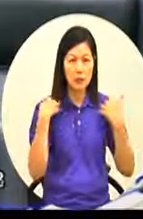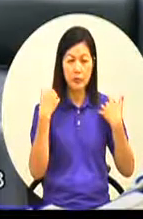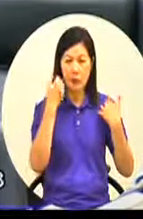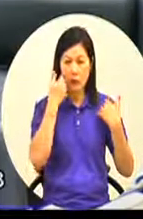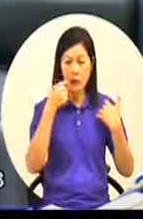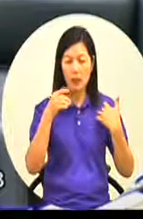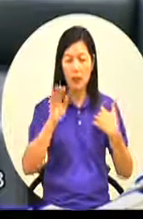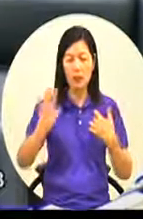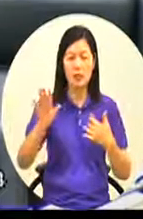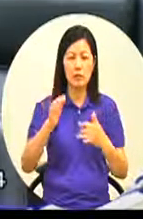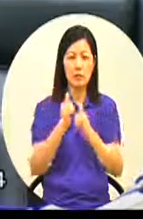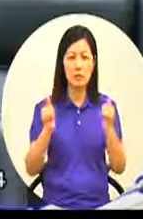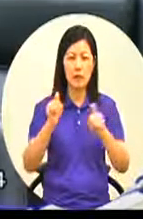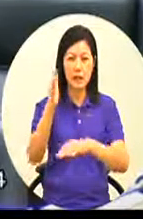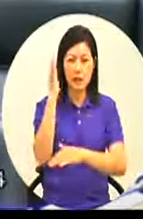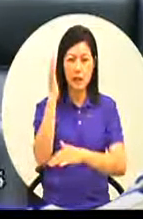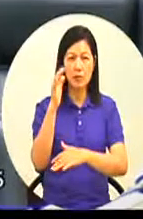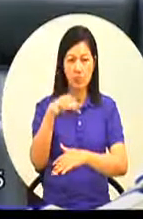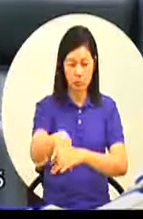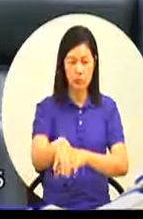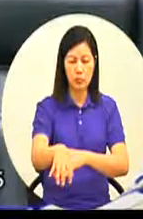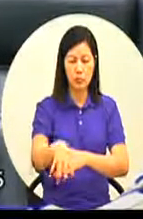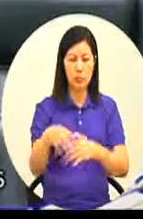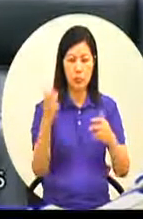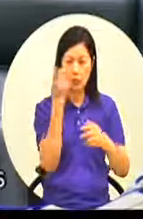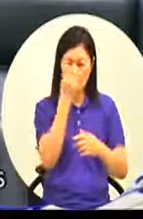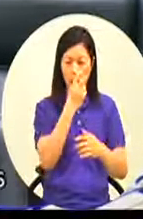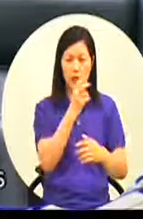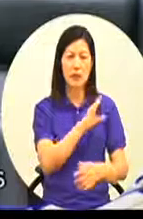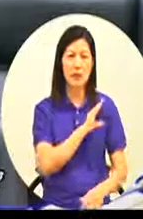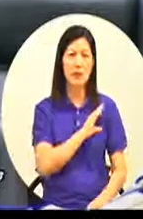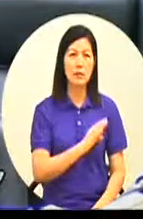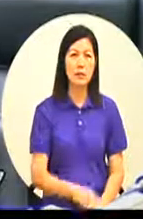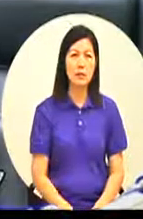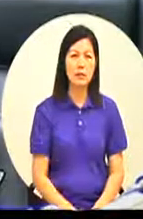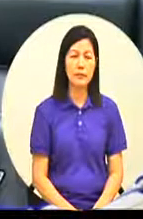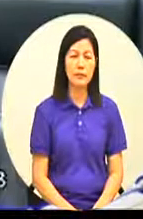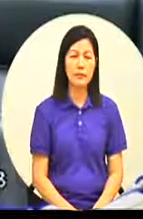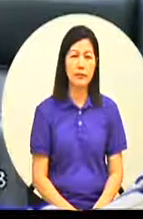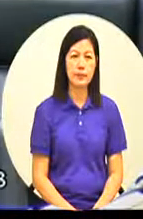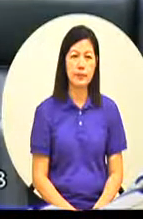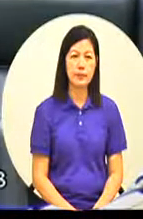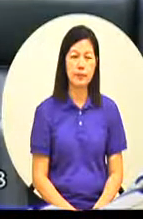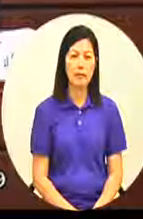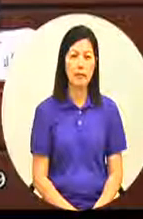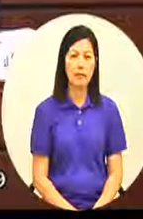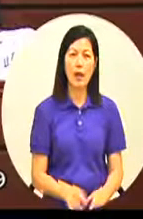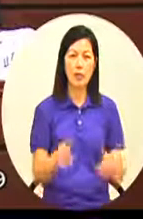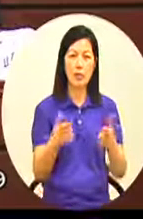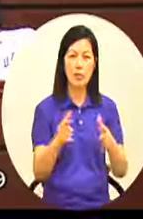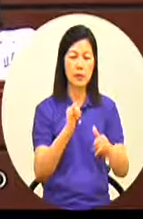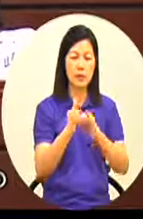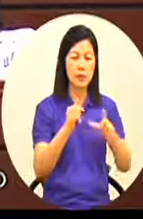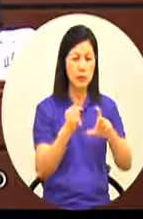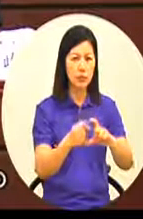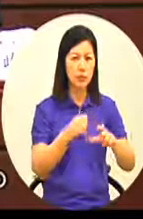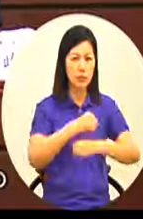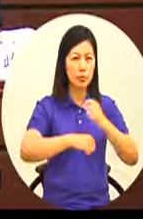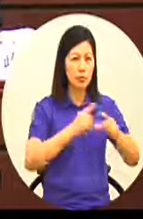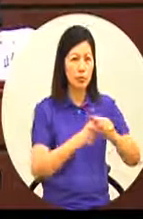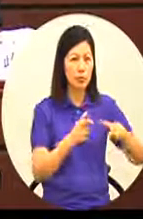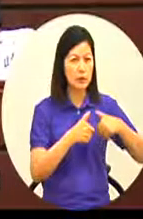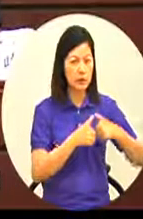哦，隶属于就直接的管理这样子哈、哦，就透过一下社区来管理。 不是不是，社区活动中心是